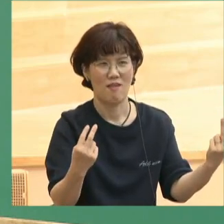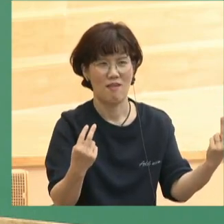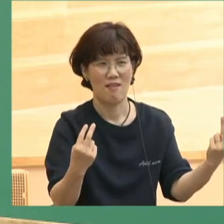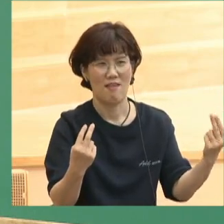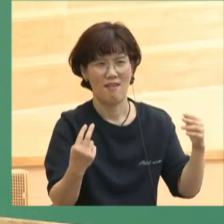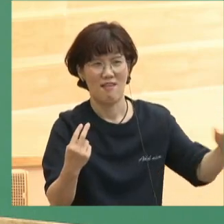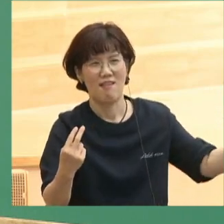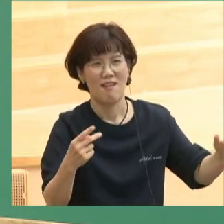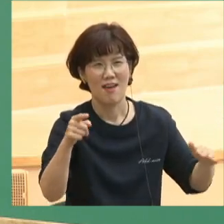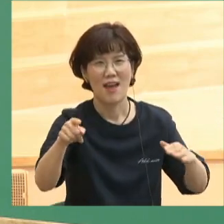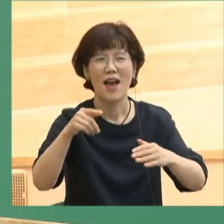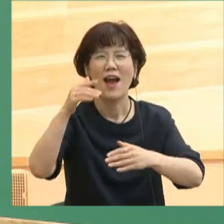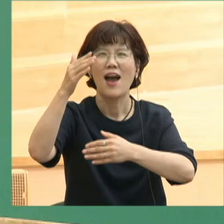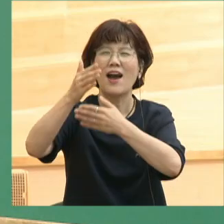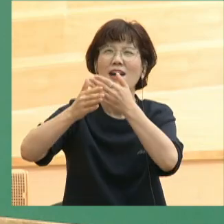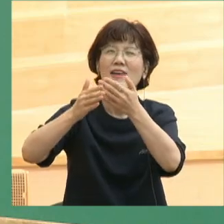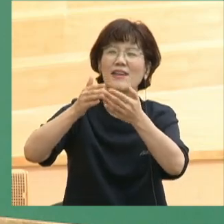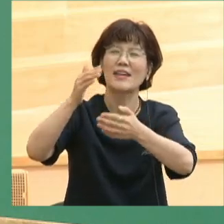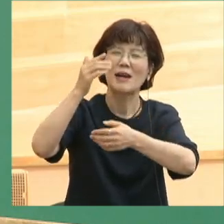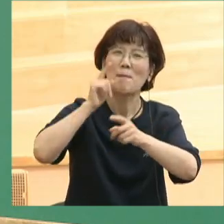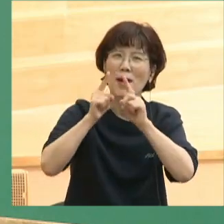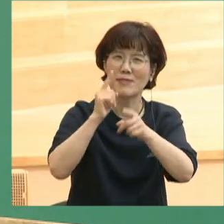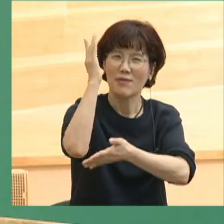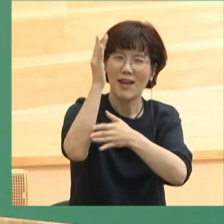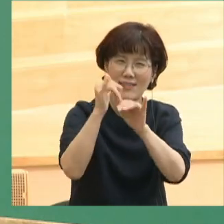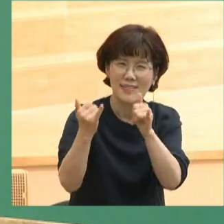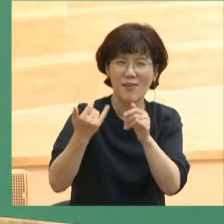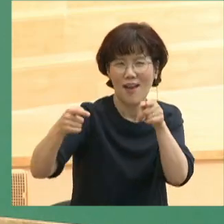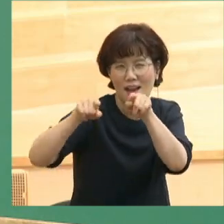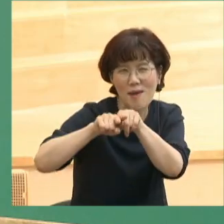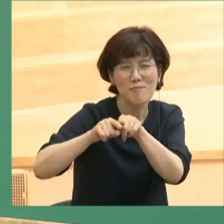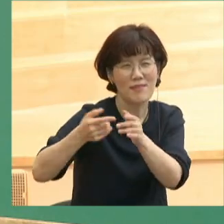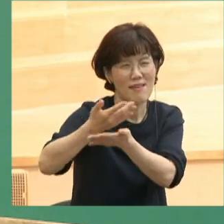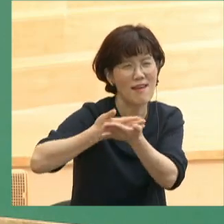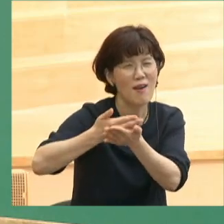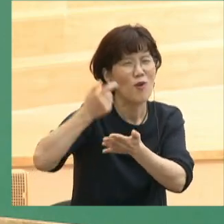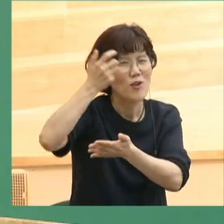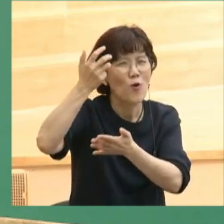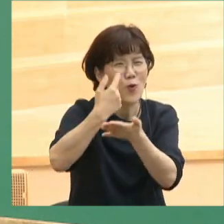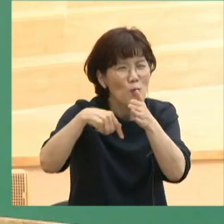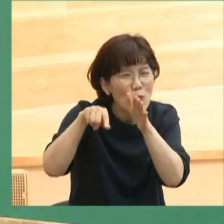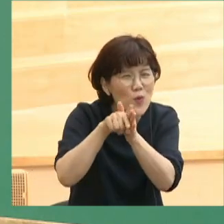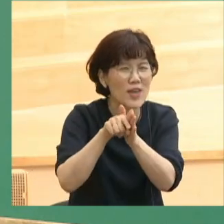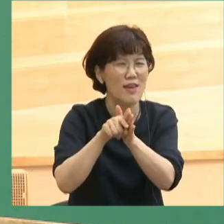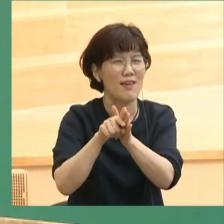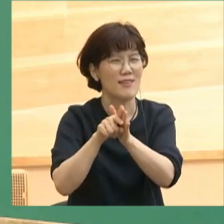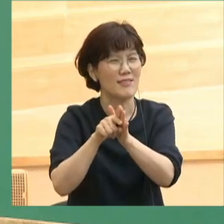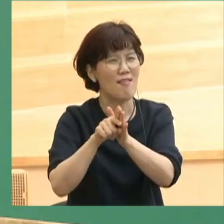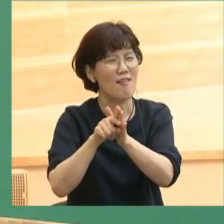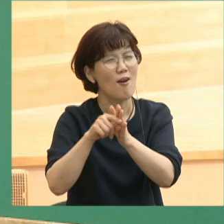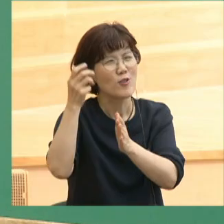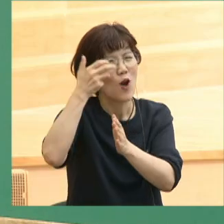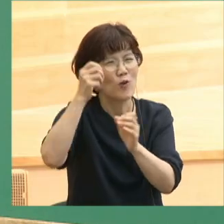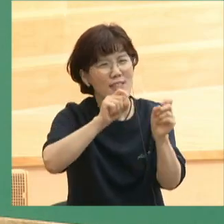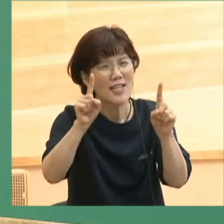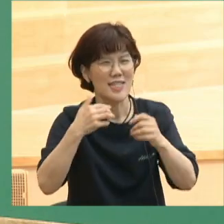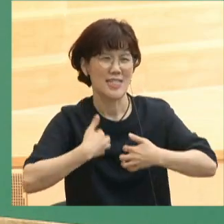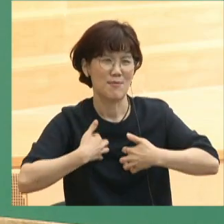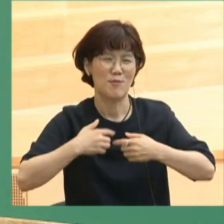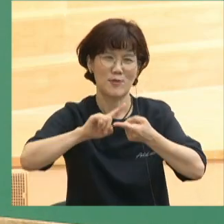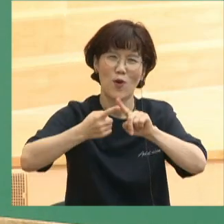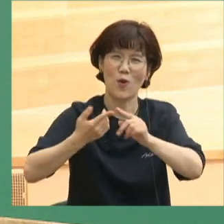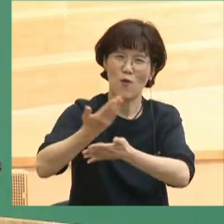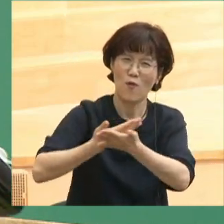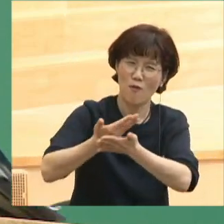말씀 사역자와 함께 말씀의 동력을 이루면서 영혼과 함께 씨름하고 영혼을 살리는 기쁨을 바라보면서